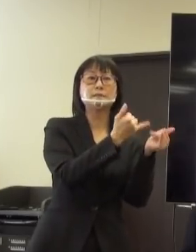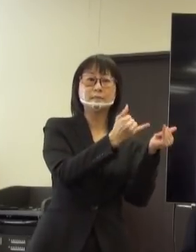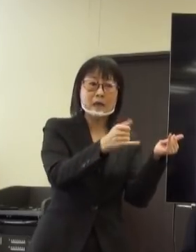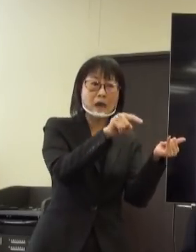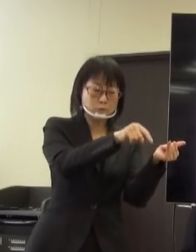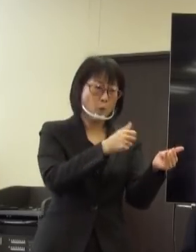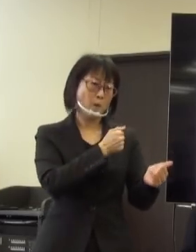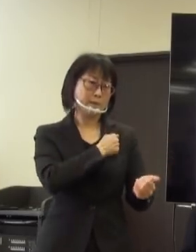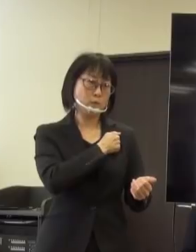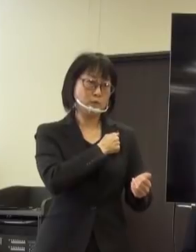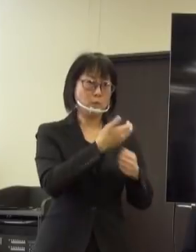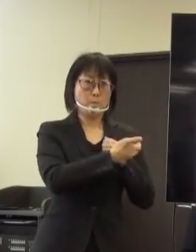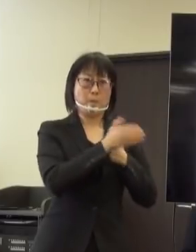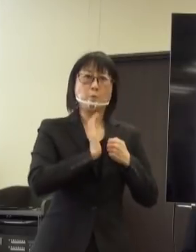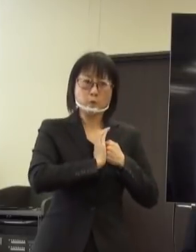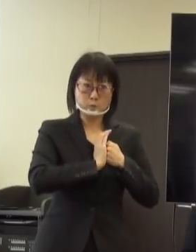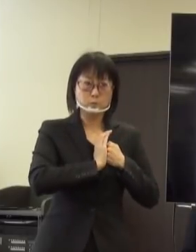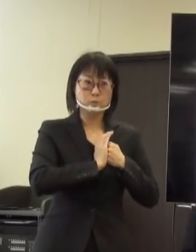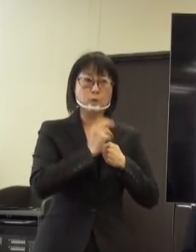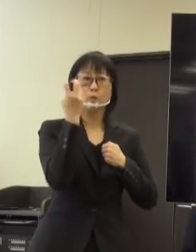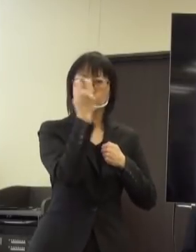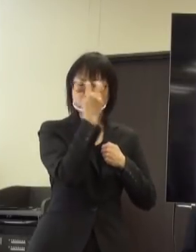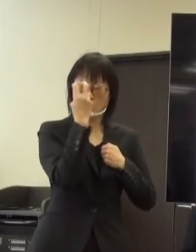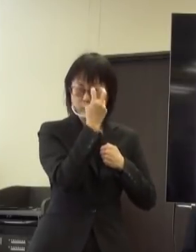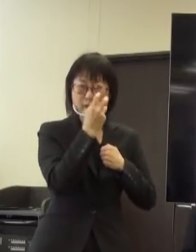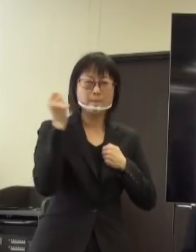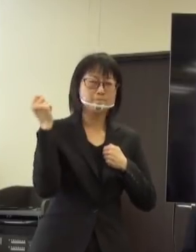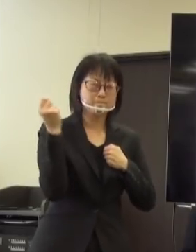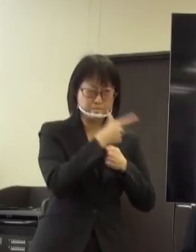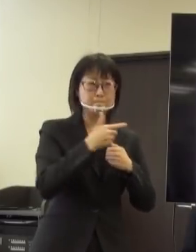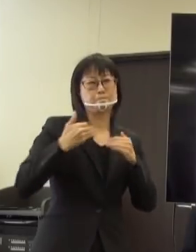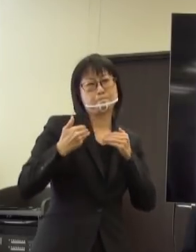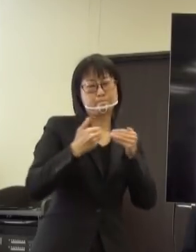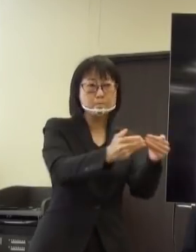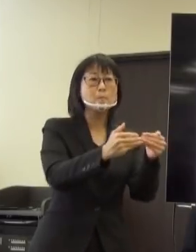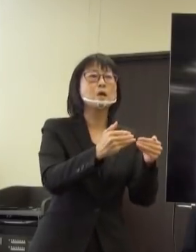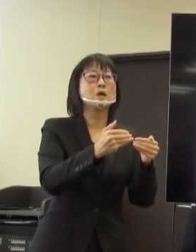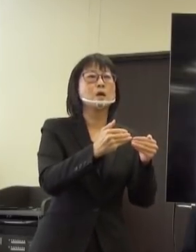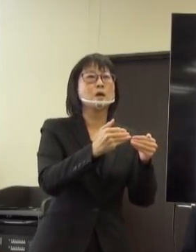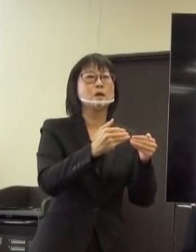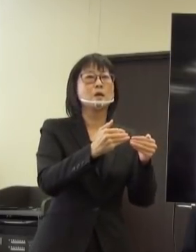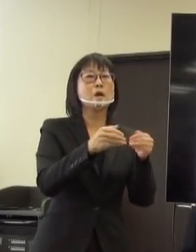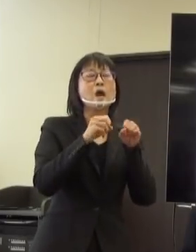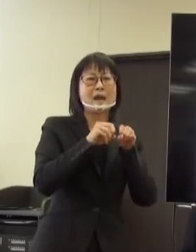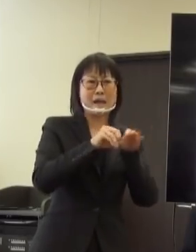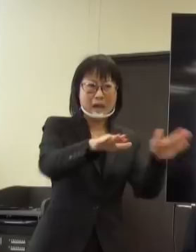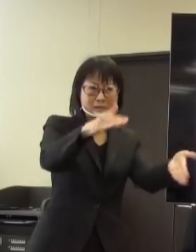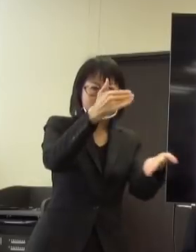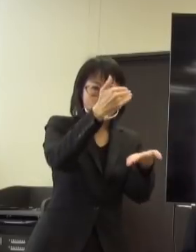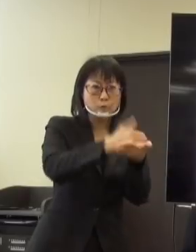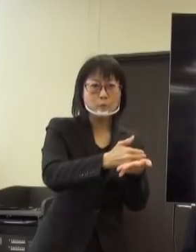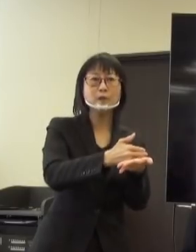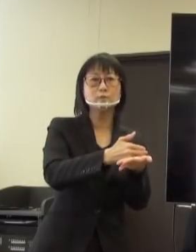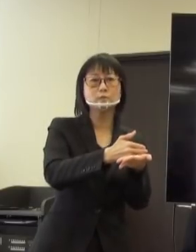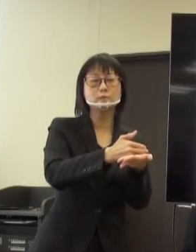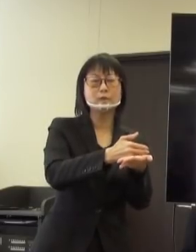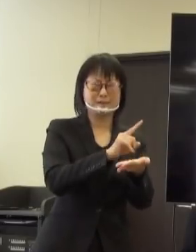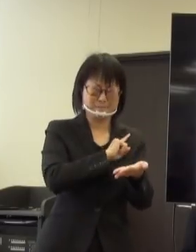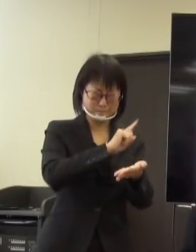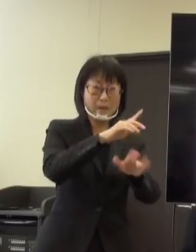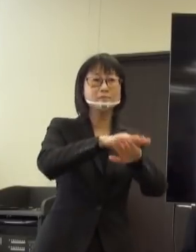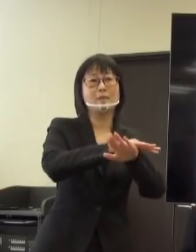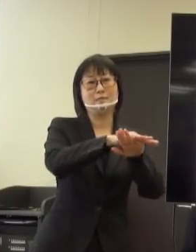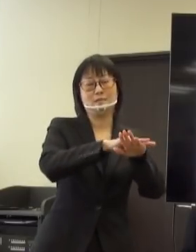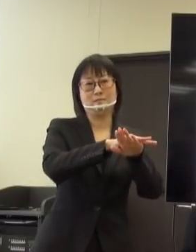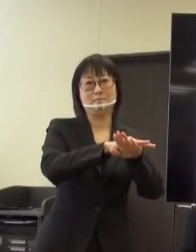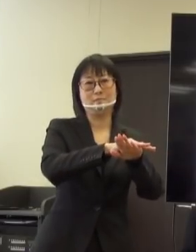できる限り早く調査をして、感染の拡大を止めることですので、そしてまた内部を撮影されているのは